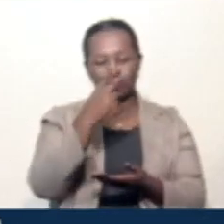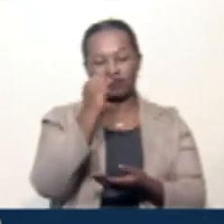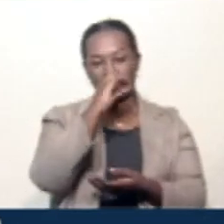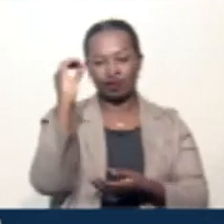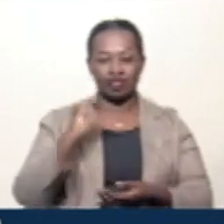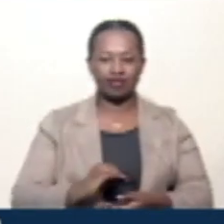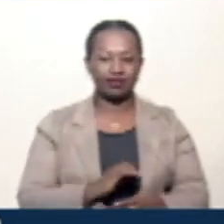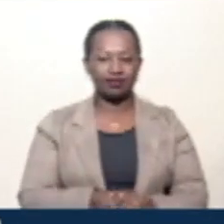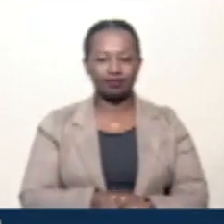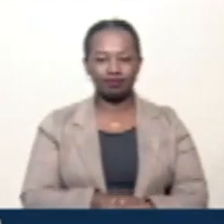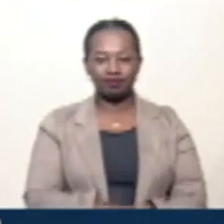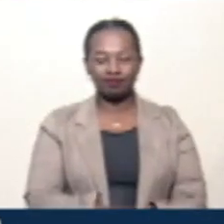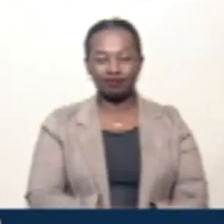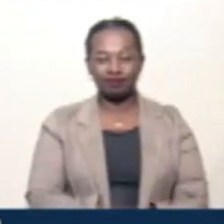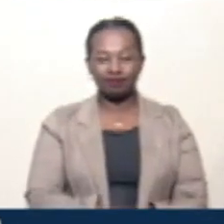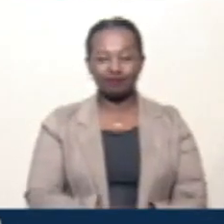Patrick